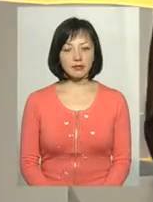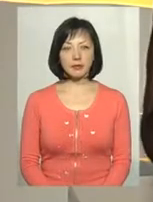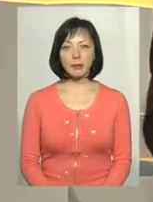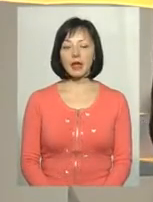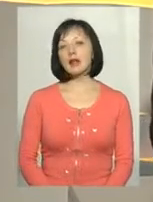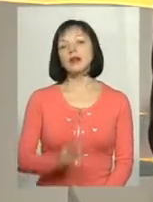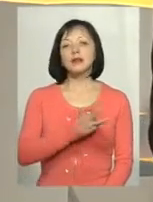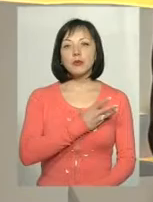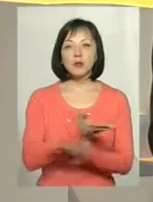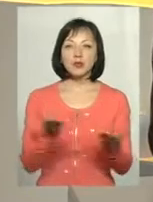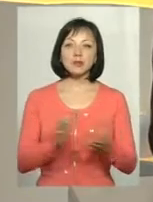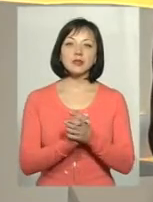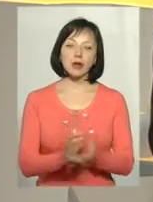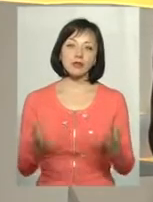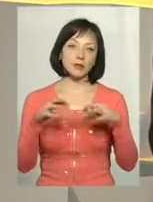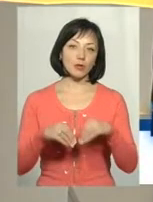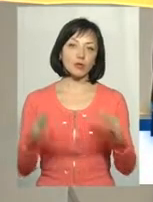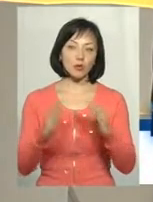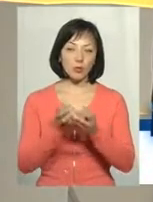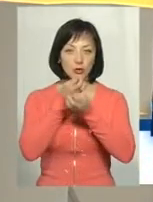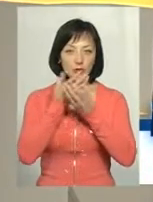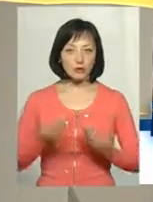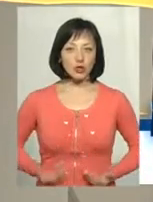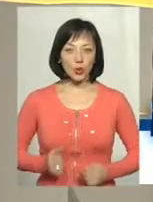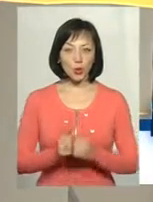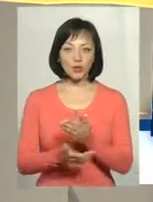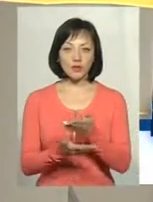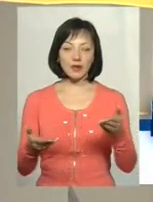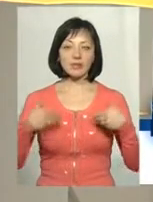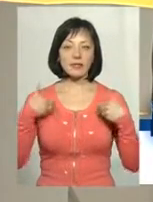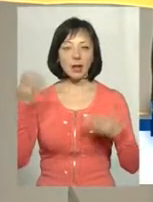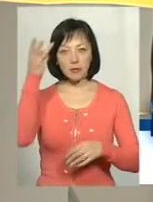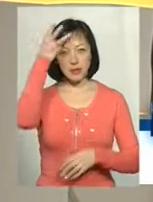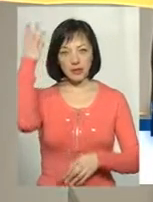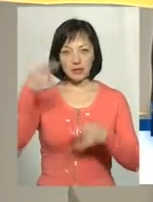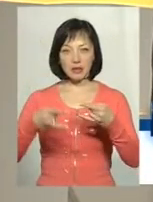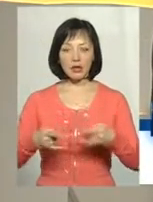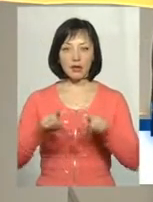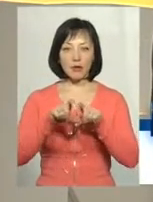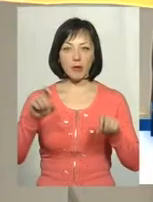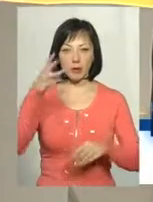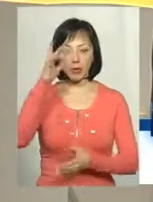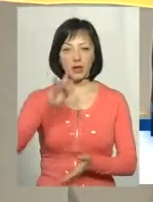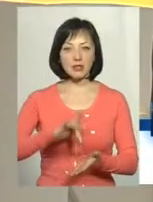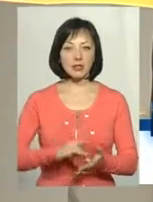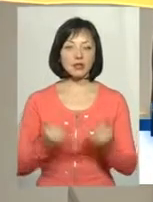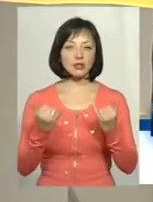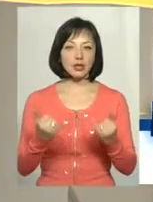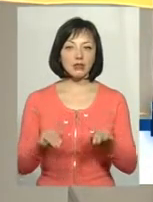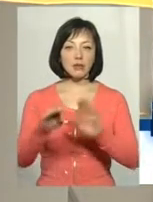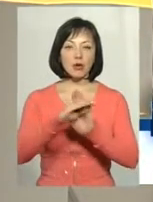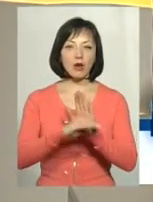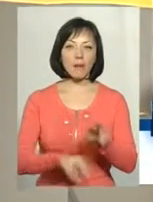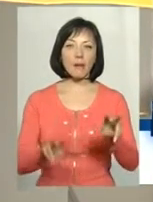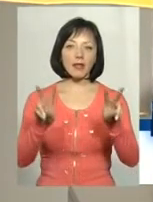Із побажанням і злагодою нашому спільному домі та позитиву життю кожного вас вітає Хмельницька телекомпанія «Поділля Центр». На часі тема.